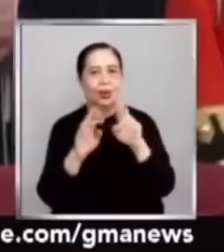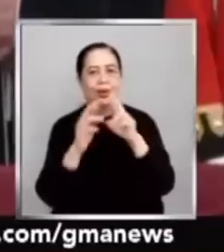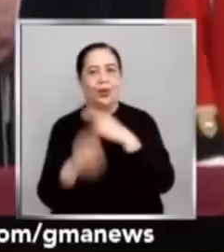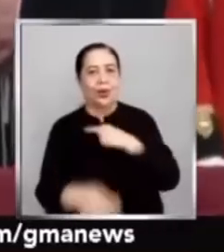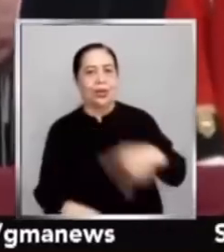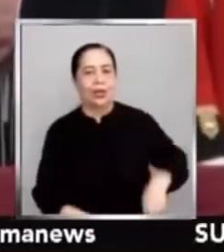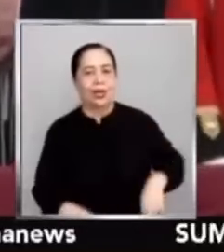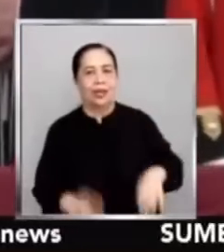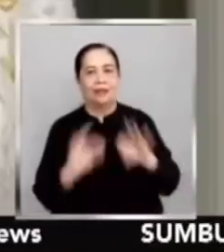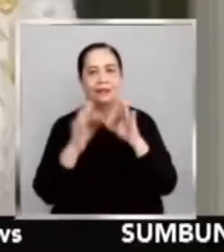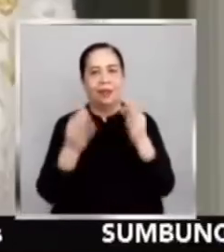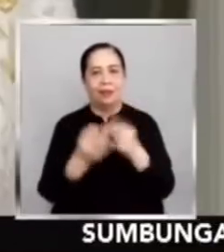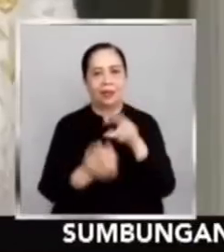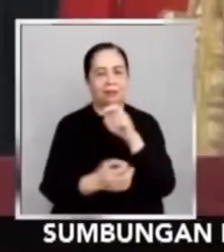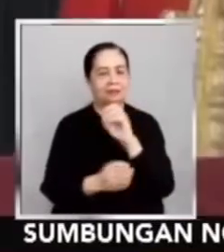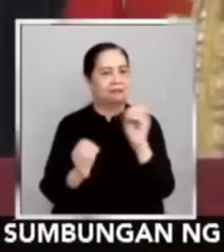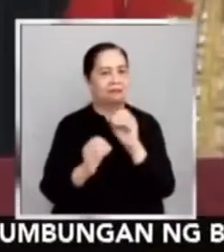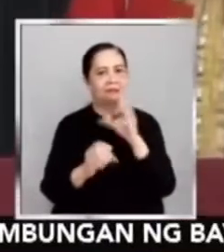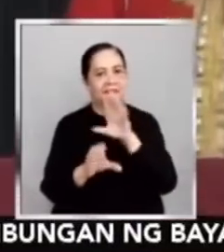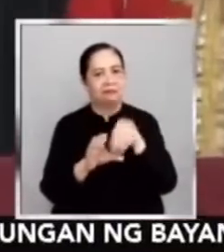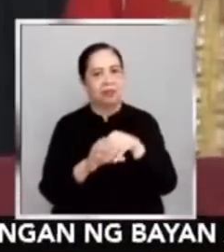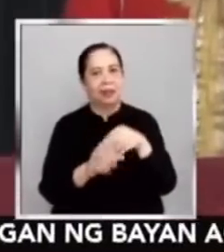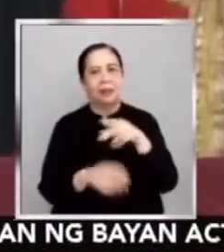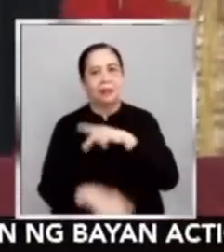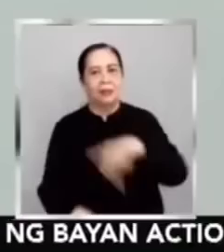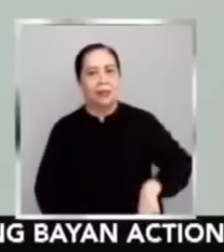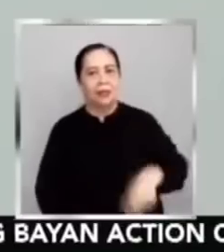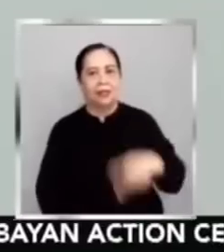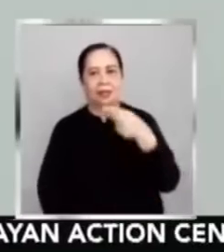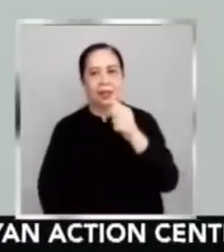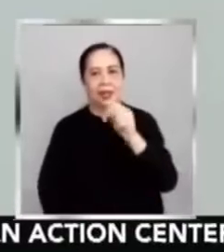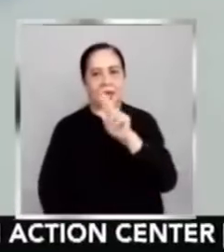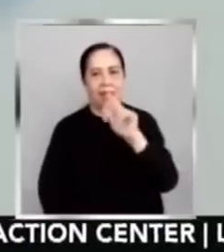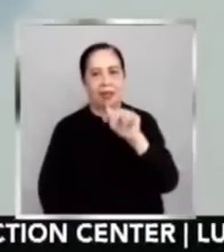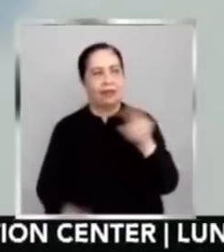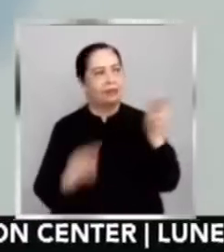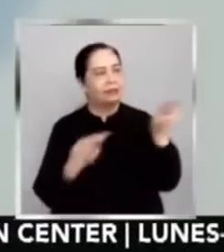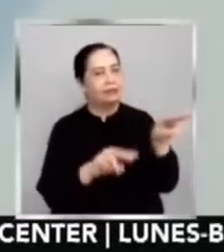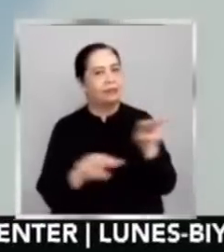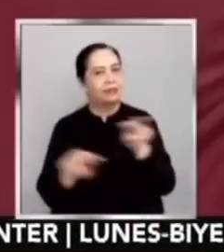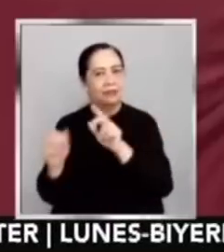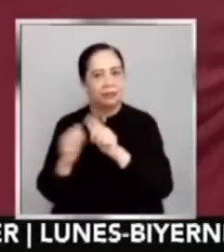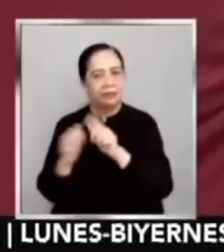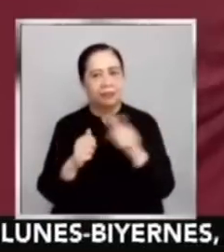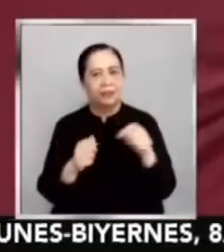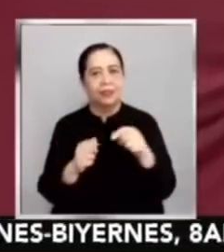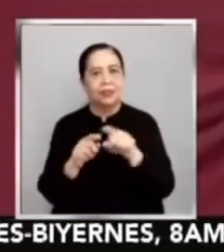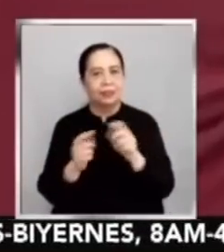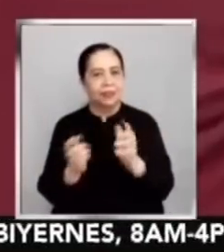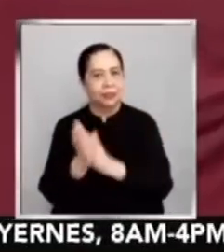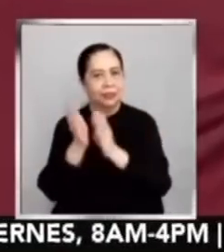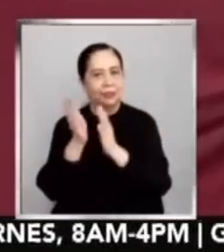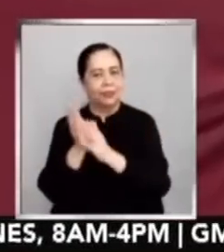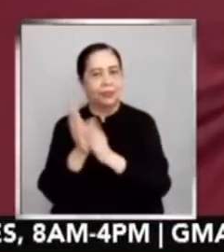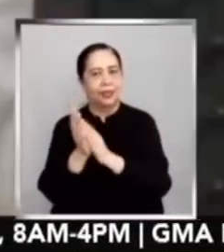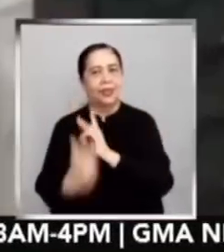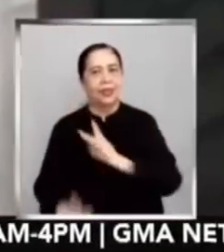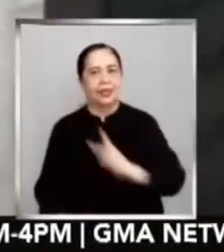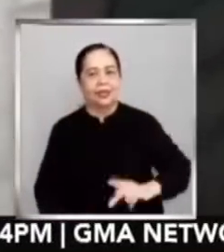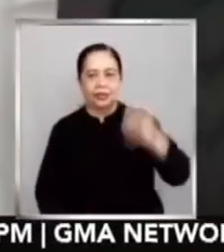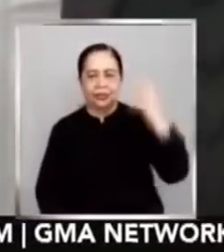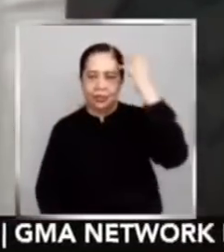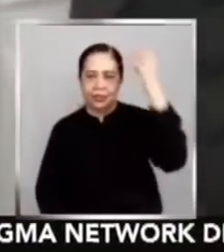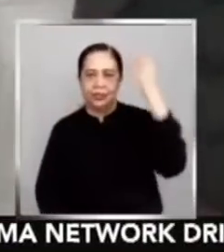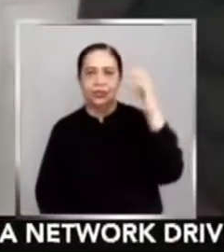kanila si Prince Harry. Sinaksihan nila at namadla ang royal flypast bilang pagpupugay kina King Charles at Queen Camilla.